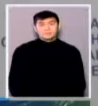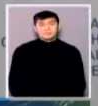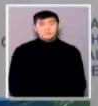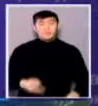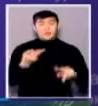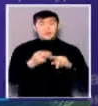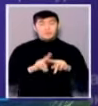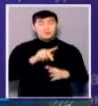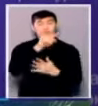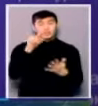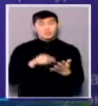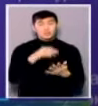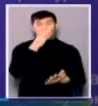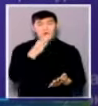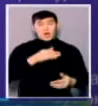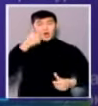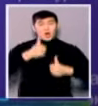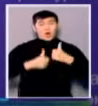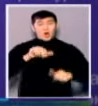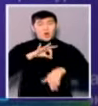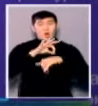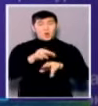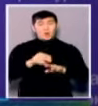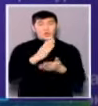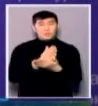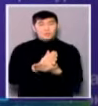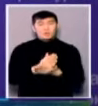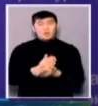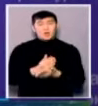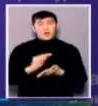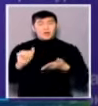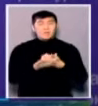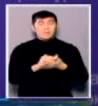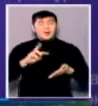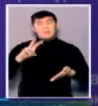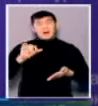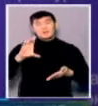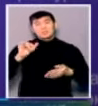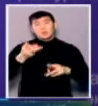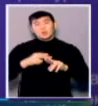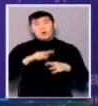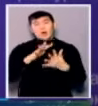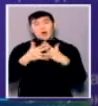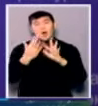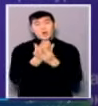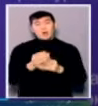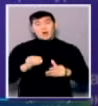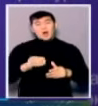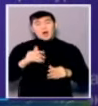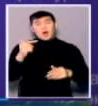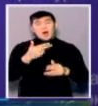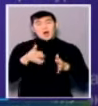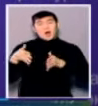Бұл конкурс өткізген бойы кезде оның алғы шарты, оны Махамбет, Сартоғай, Атырау арқылы